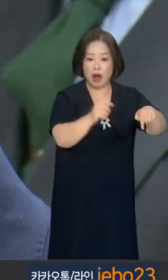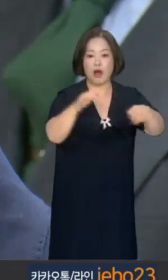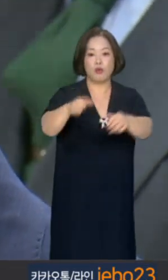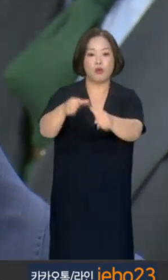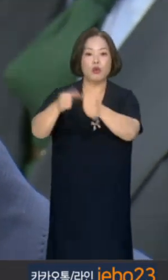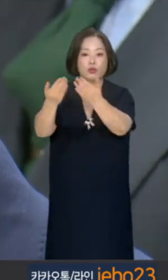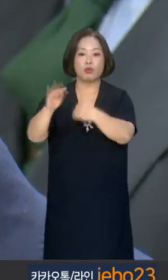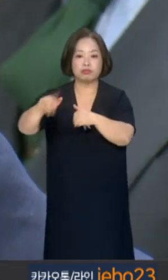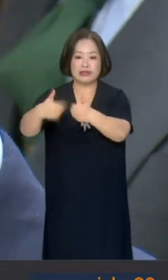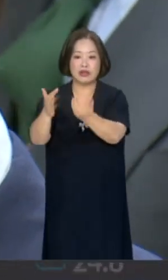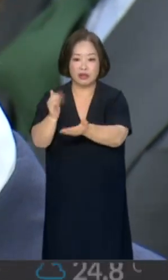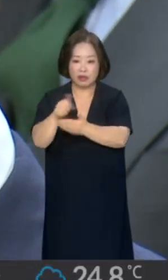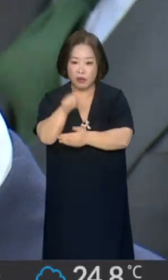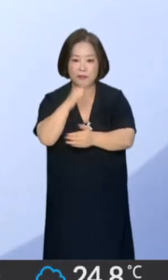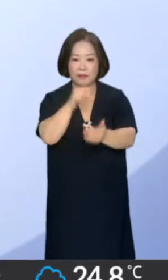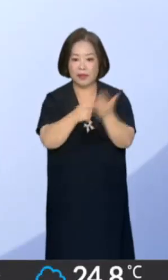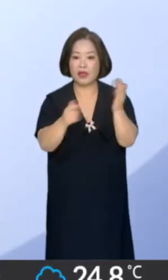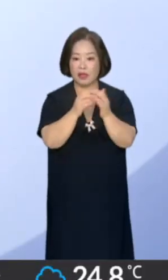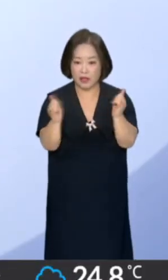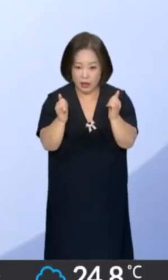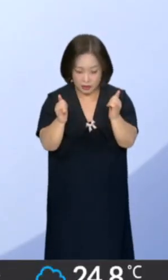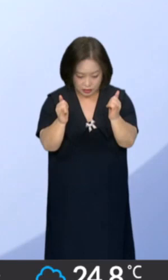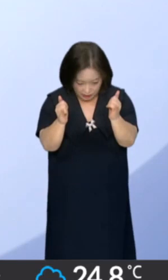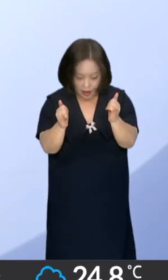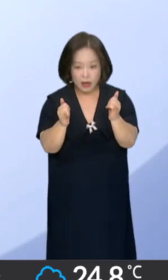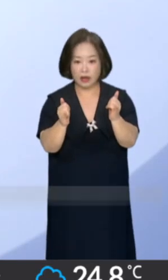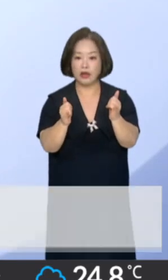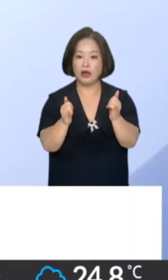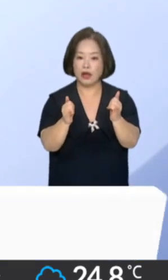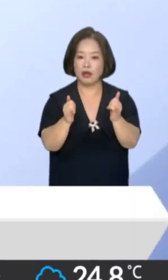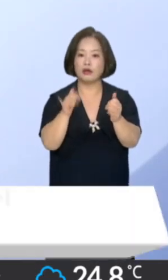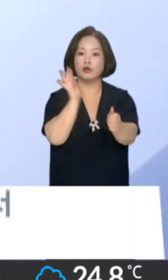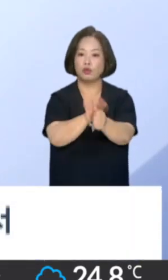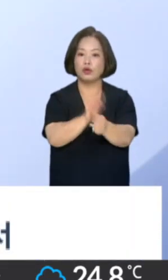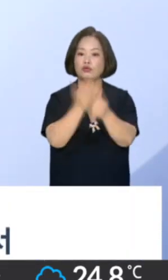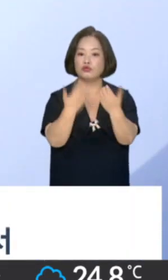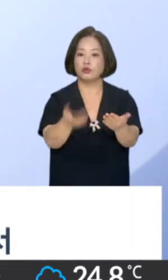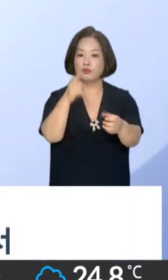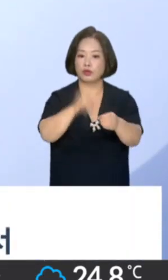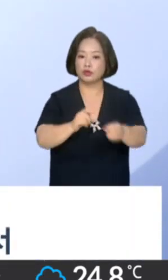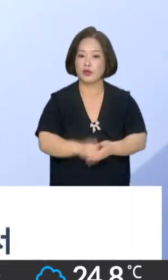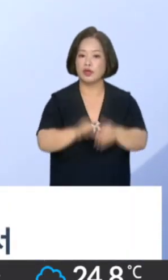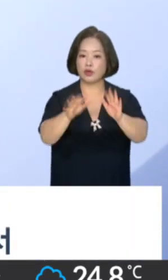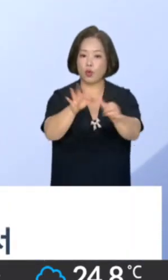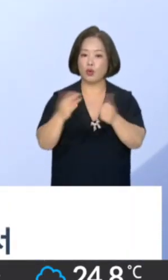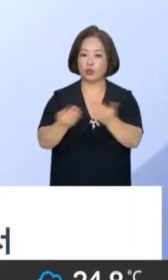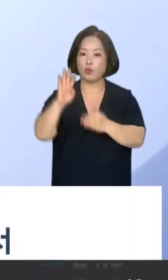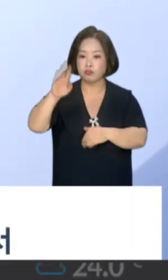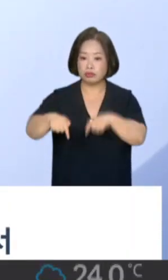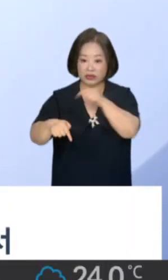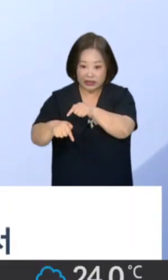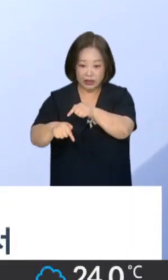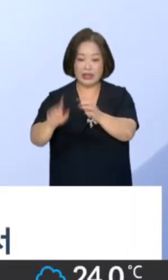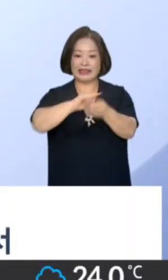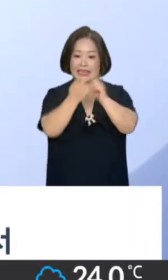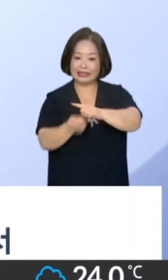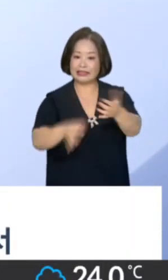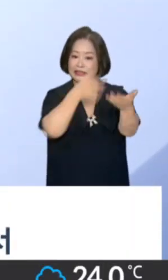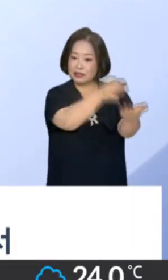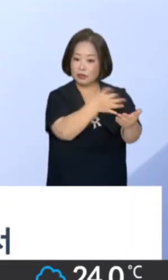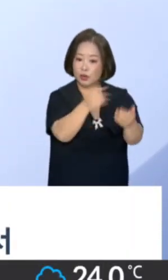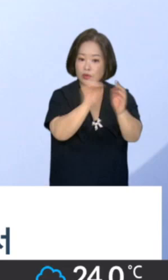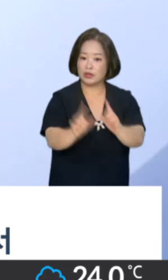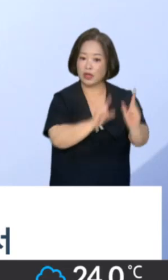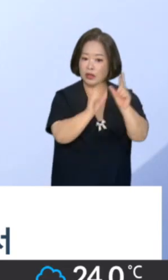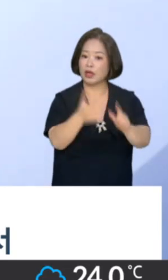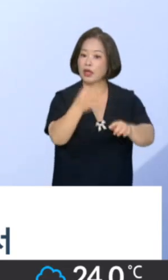대책을 추진한다고 설명했습니다. 고용노동부는 대지급금과 생계비 융자를 통한 임금 체불 근로자의